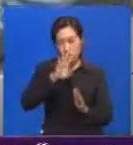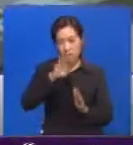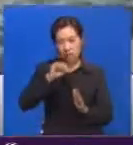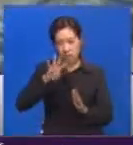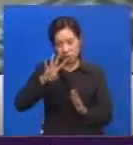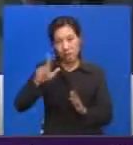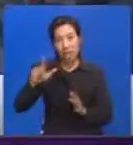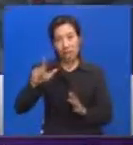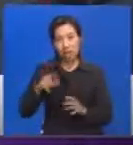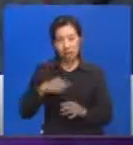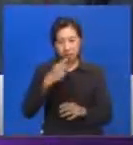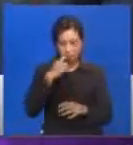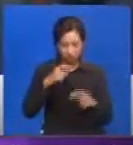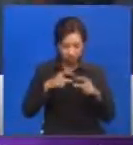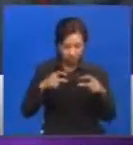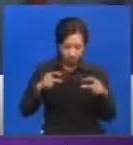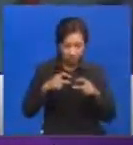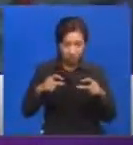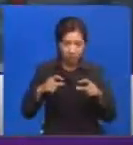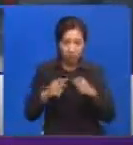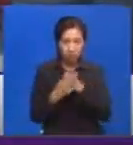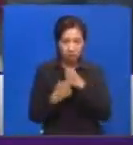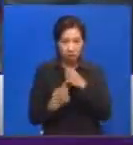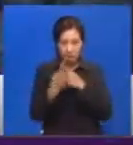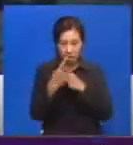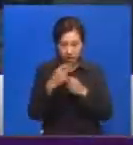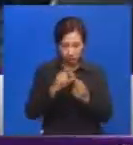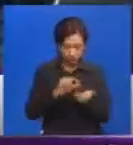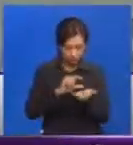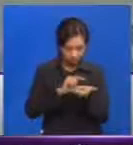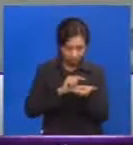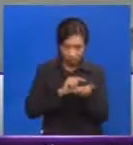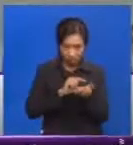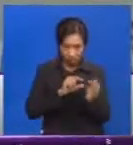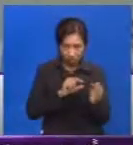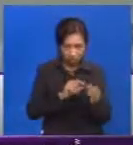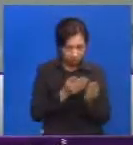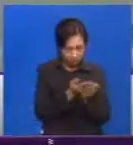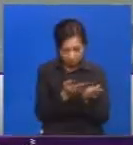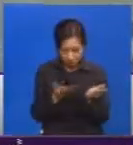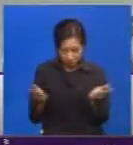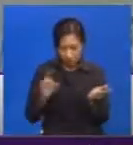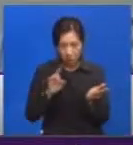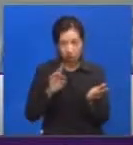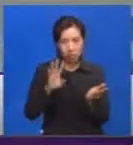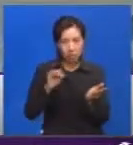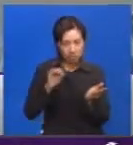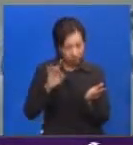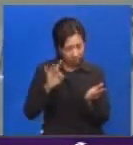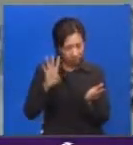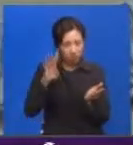ธนบัตรดอลลาร์สหรัฐฉบับละ 10,000ดอลลาร์สหรัฐจำนวน 482ฉบับมูลค่า